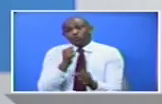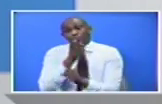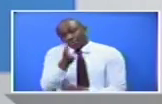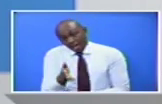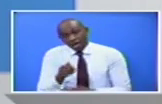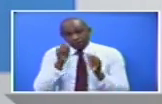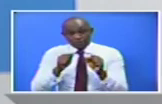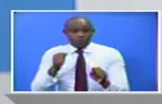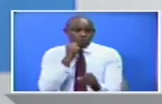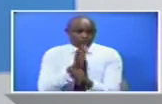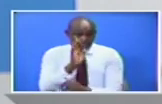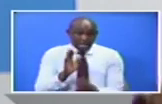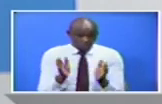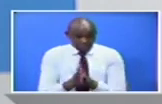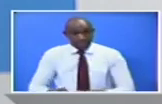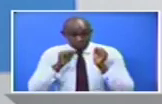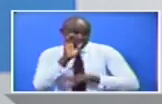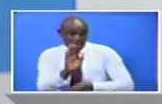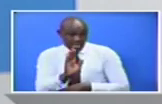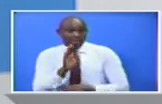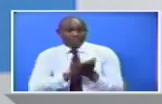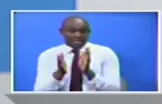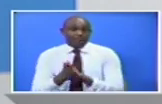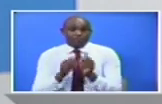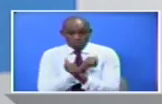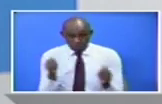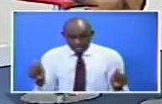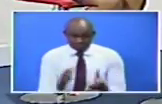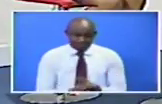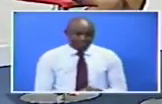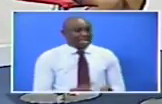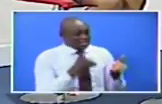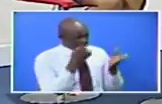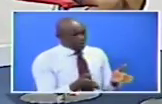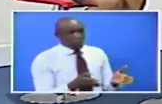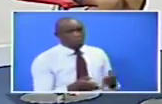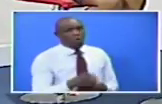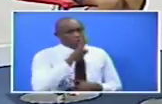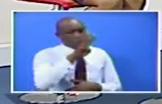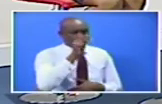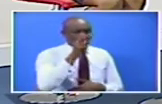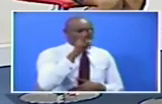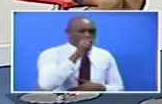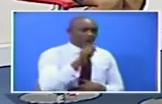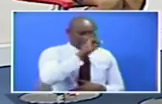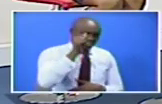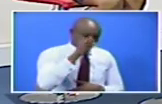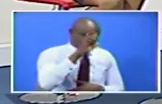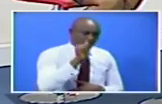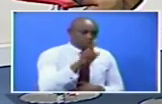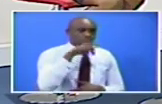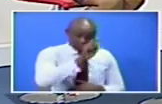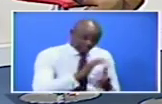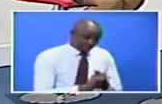ili kazi yake, kati yake na tajiri iwe sawa. Na tujapo kwa Wanjiru ambaye pia unatetea haki za kijinsia